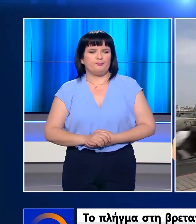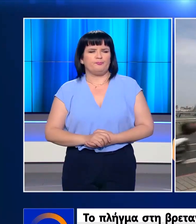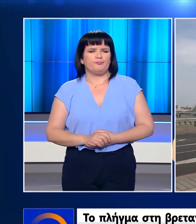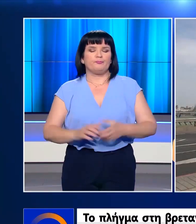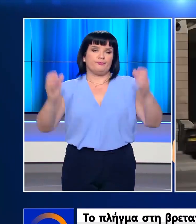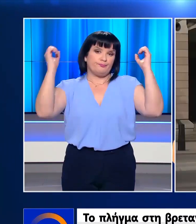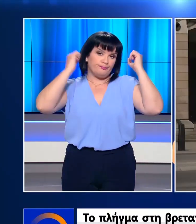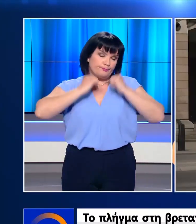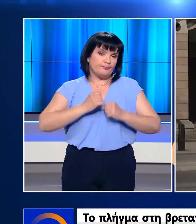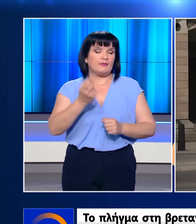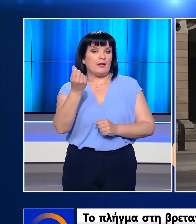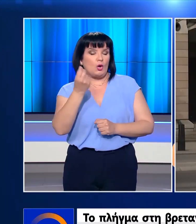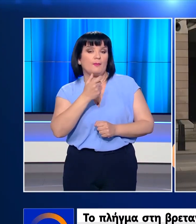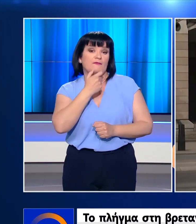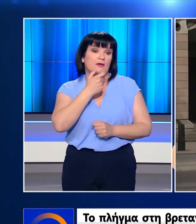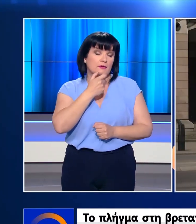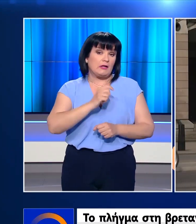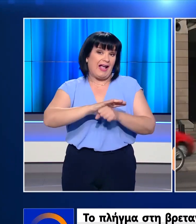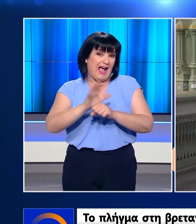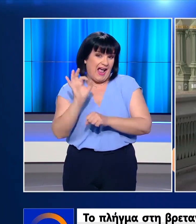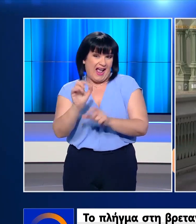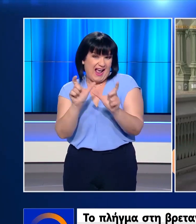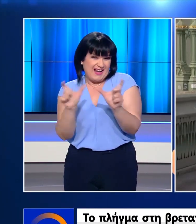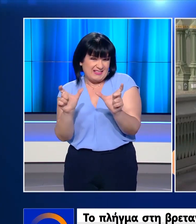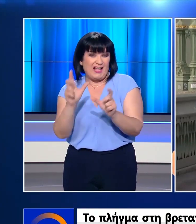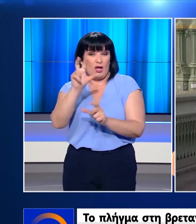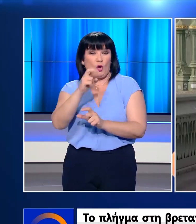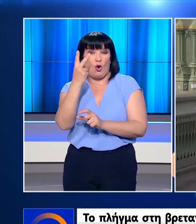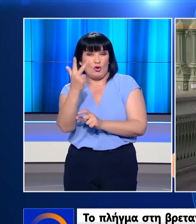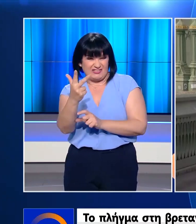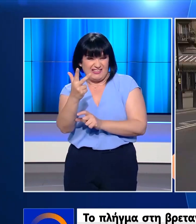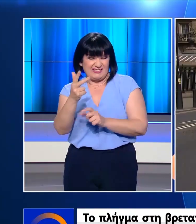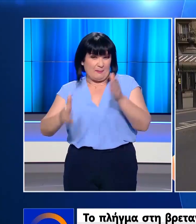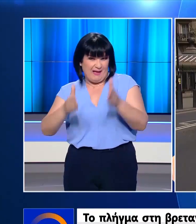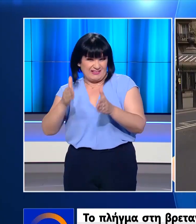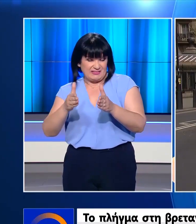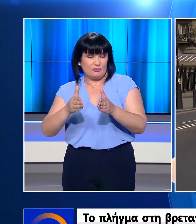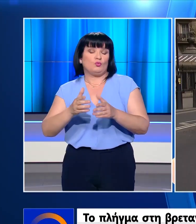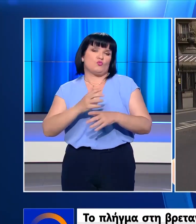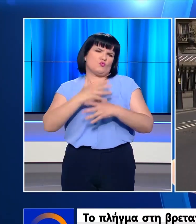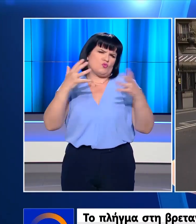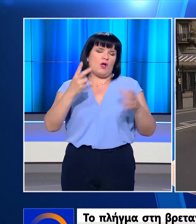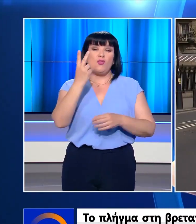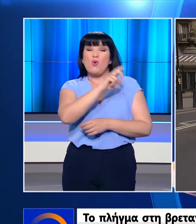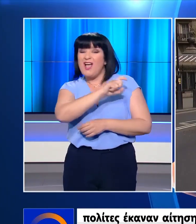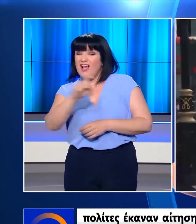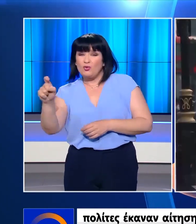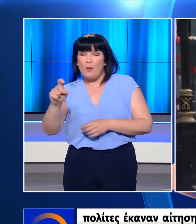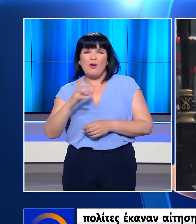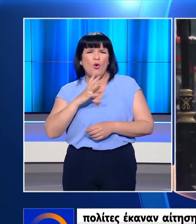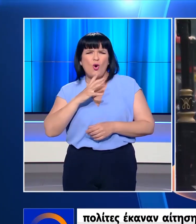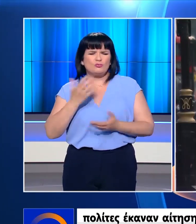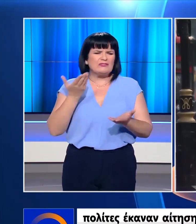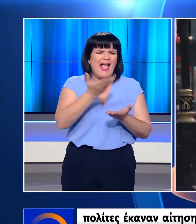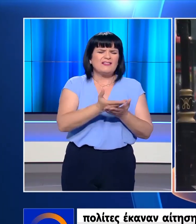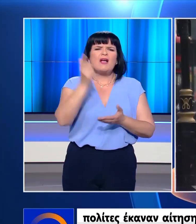Το πλήγμα στη βρετανική οικονομία από την καραντίνα που επιβλήθηκε στις 23 Μαρτίου είναι μεγάλο. Τον Απρίλιο, πάνω από 2 εκατομμύρια πολίτες έκαναν